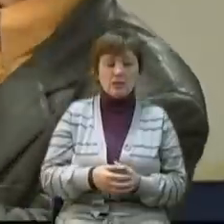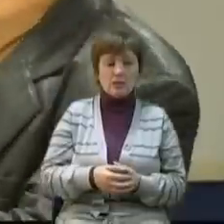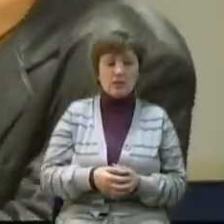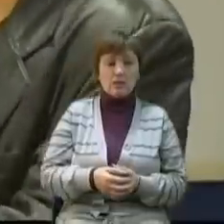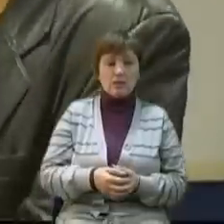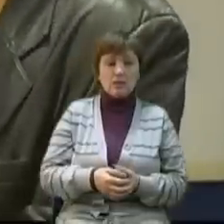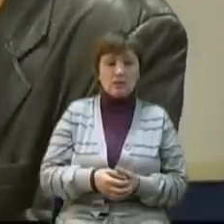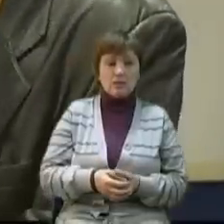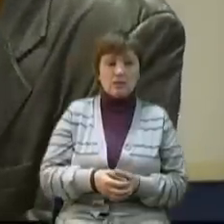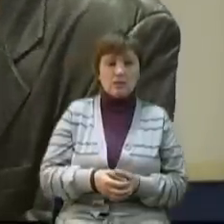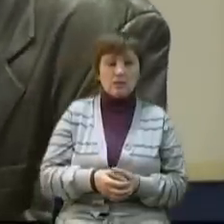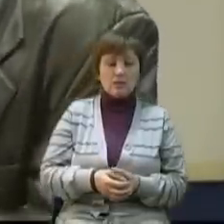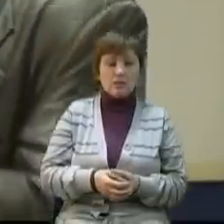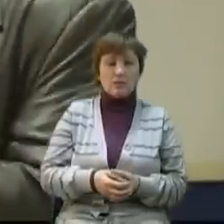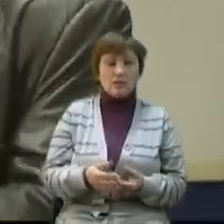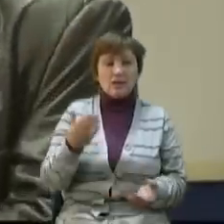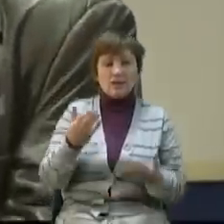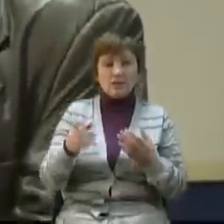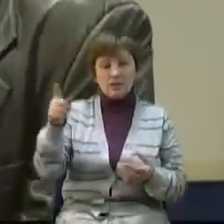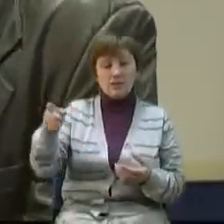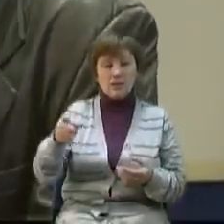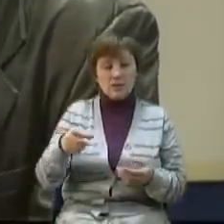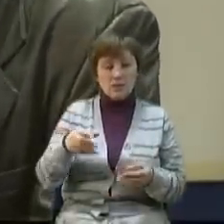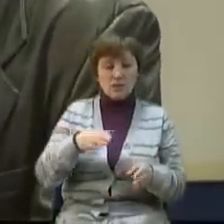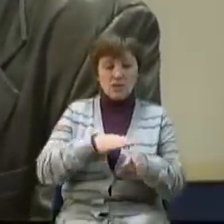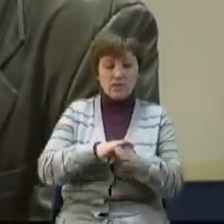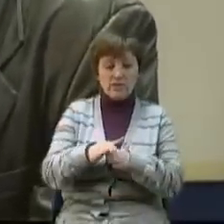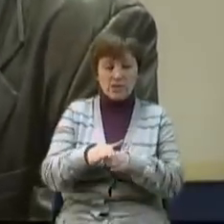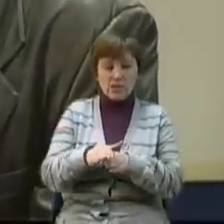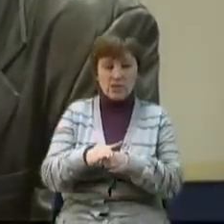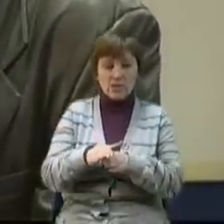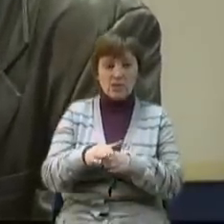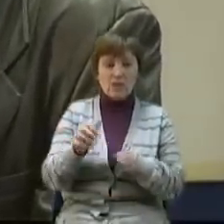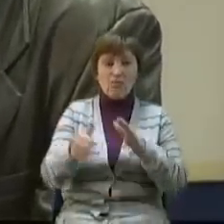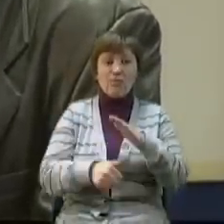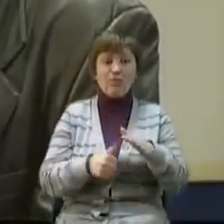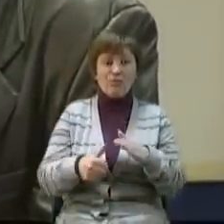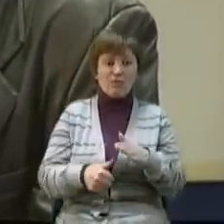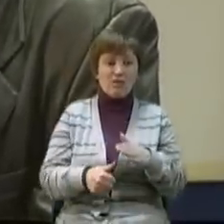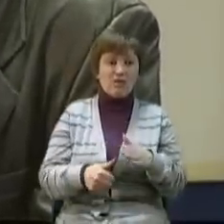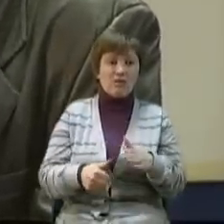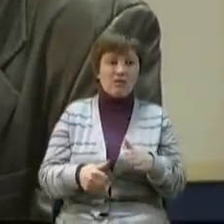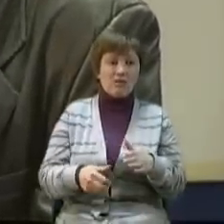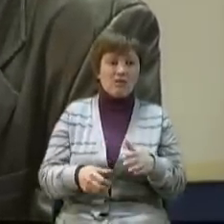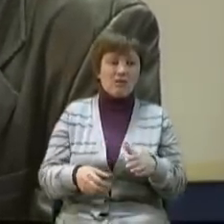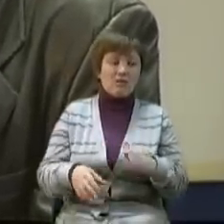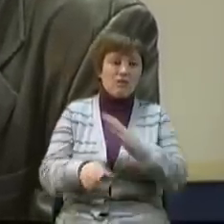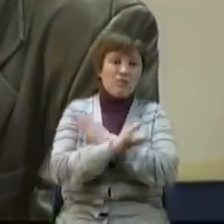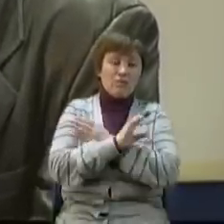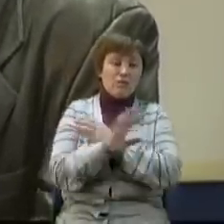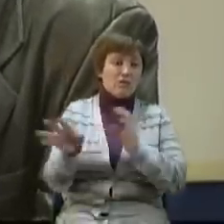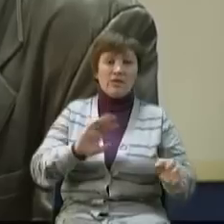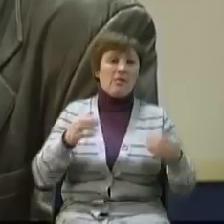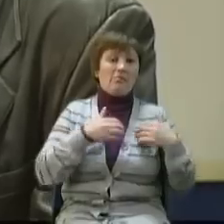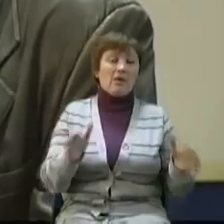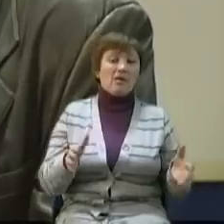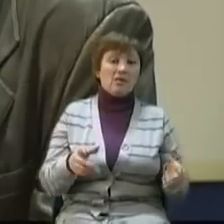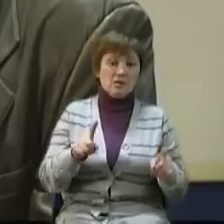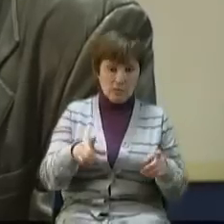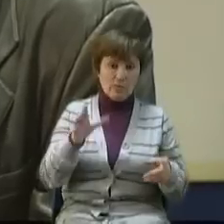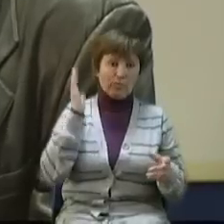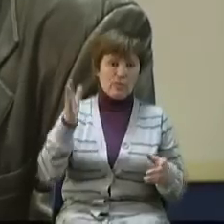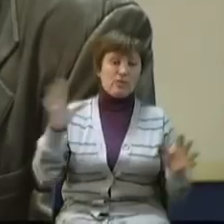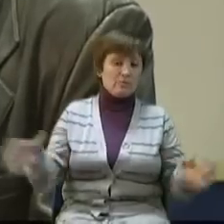чик. Вот если он совершит прелюбодеяние, не покаявшись, умрет, он спасен? Вот что бы вы